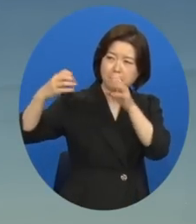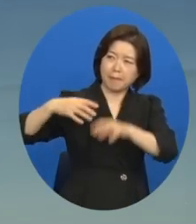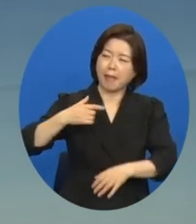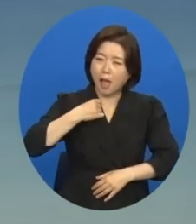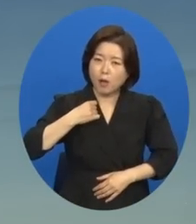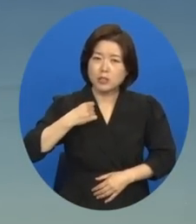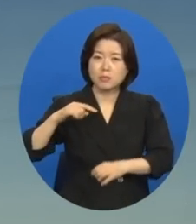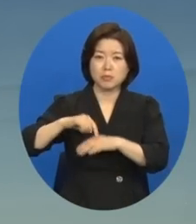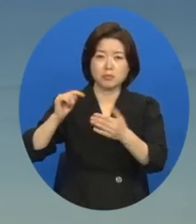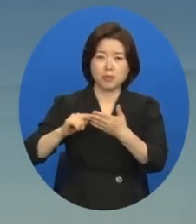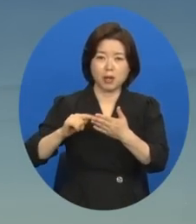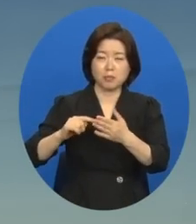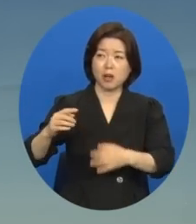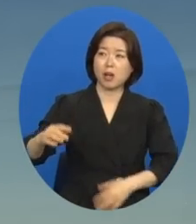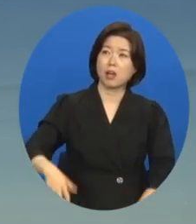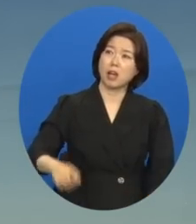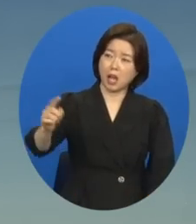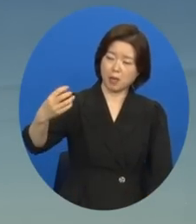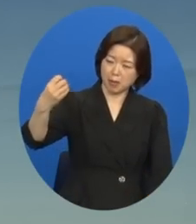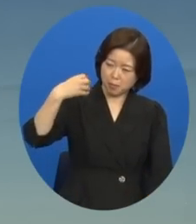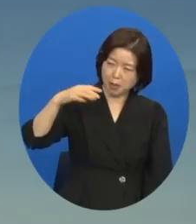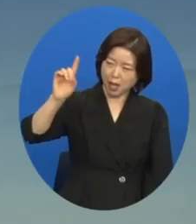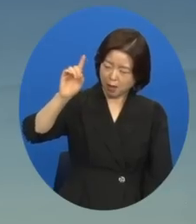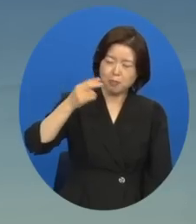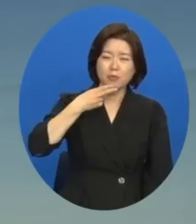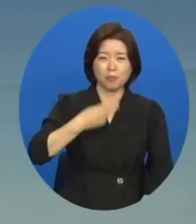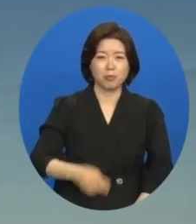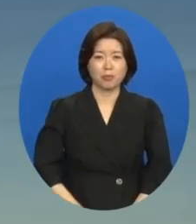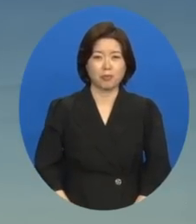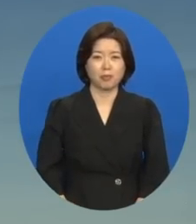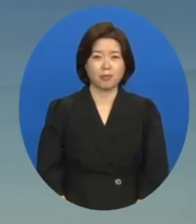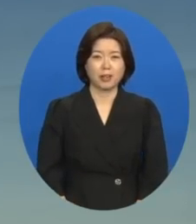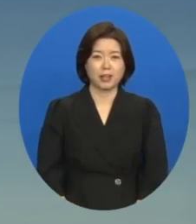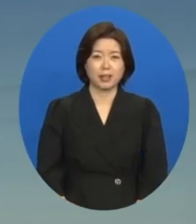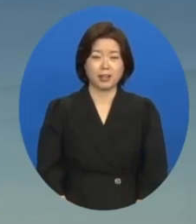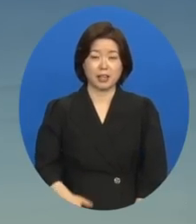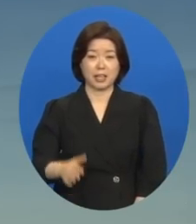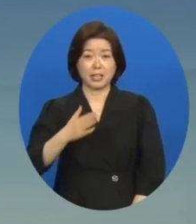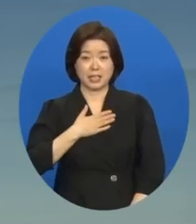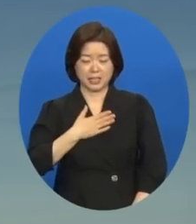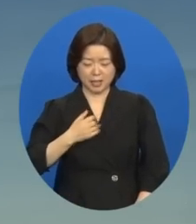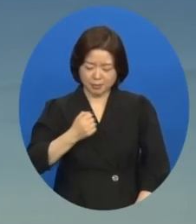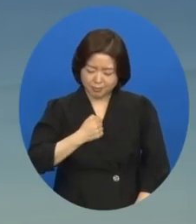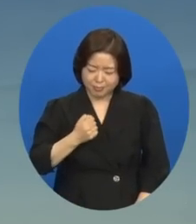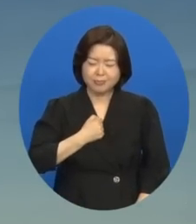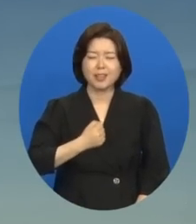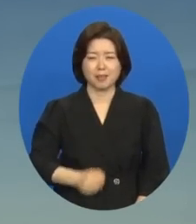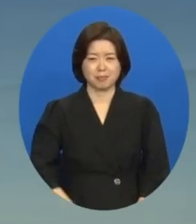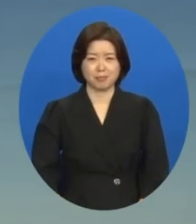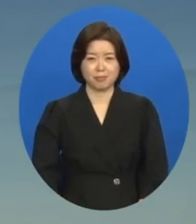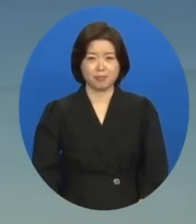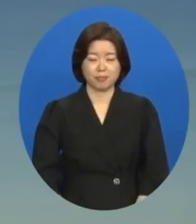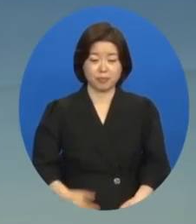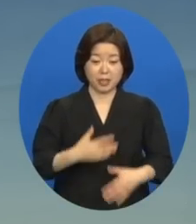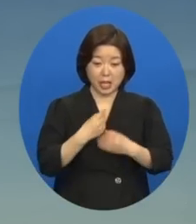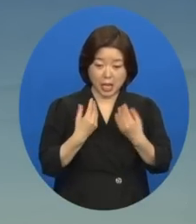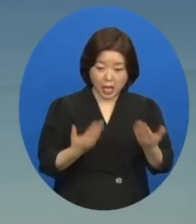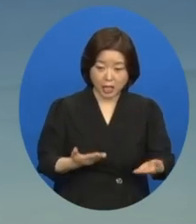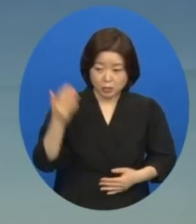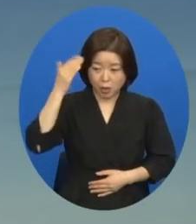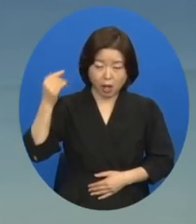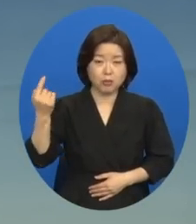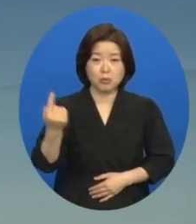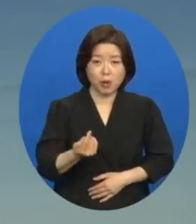마음으로 하나님께 나왔는데 하나님 한 번도 저랑 토론을 안 하셨어요. 그러니 제가 얼마나 답답하겠어요? 안식년으로 한국에